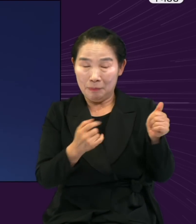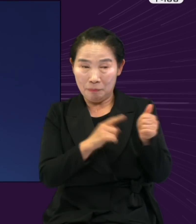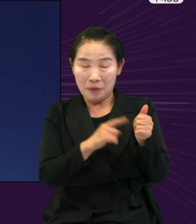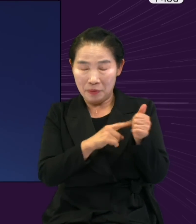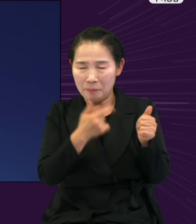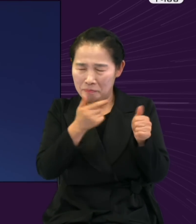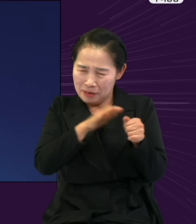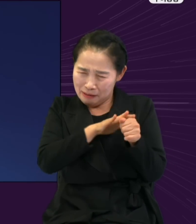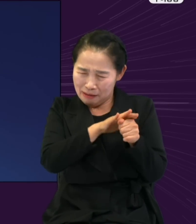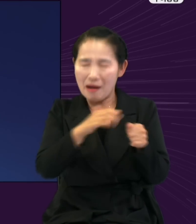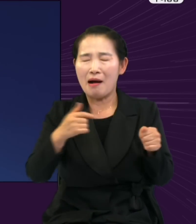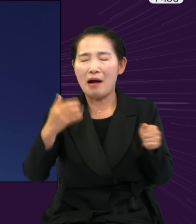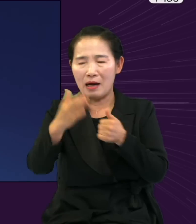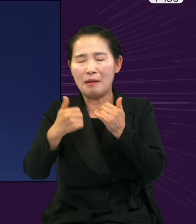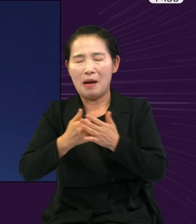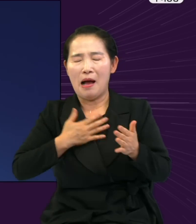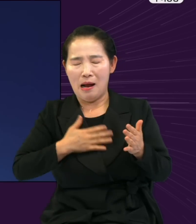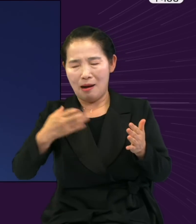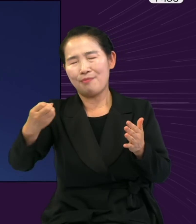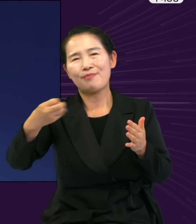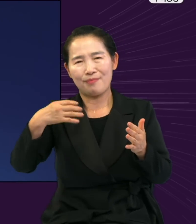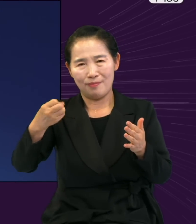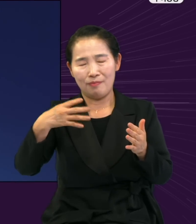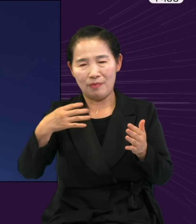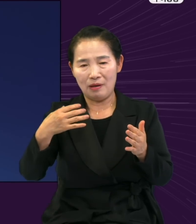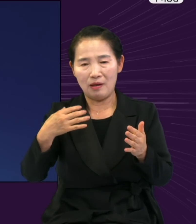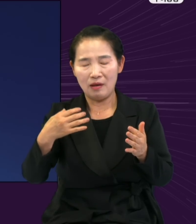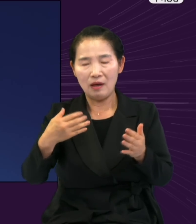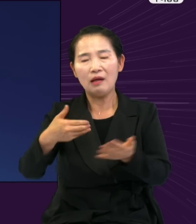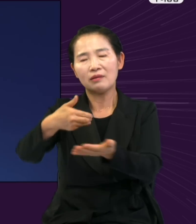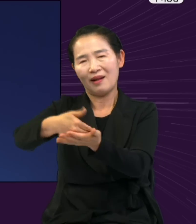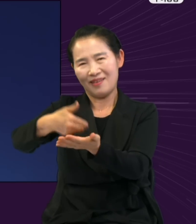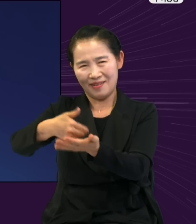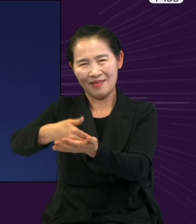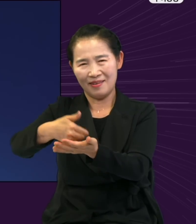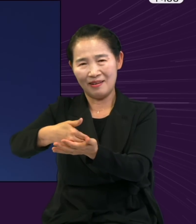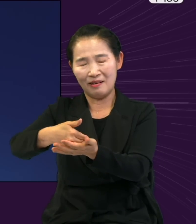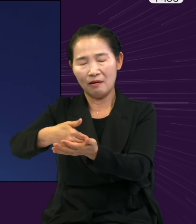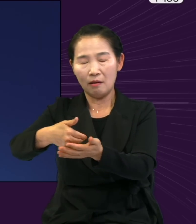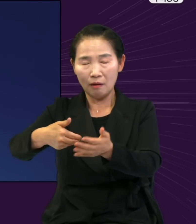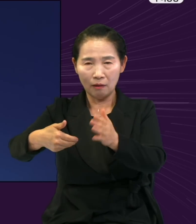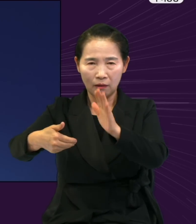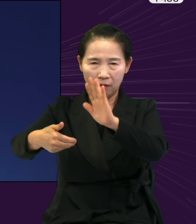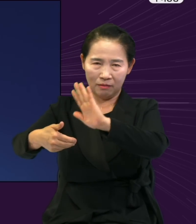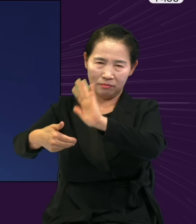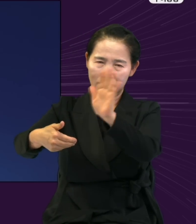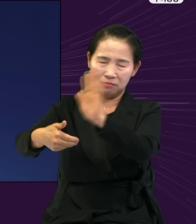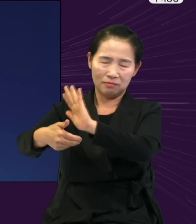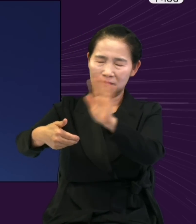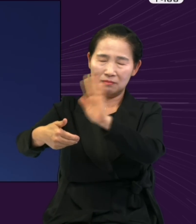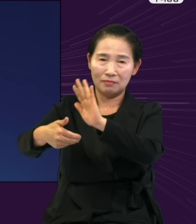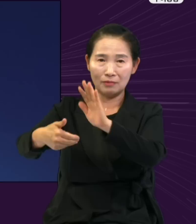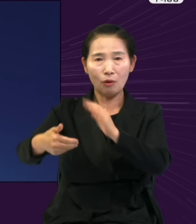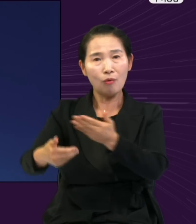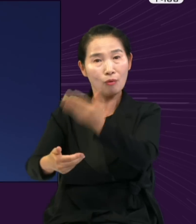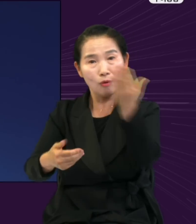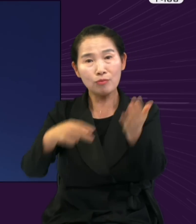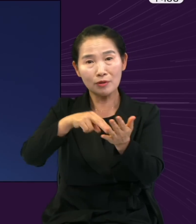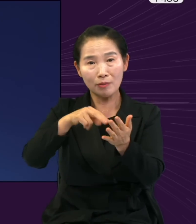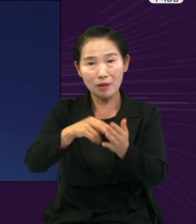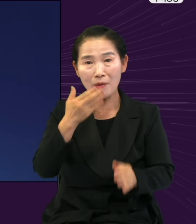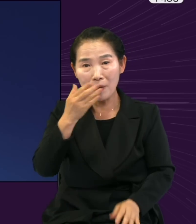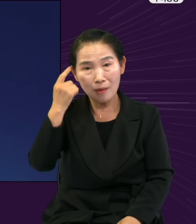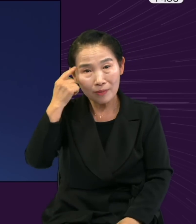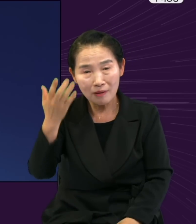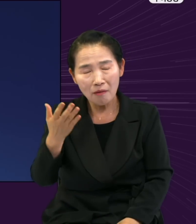주라. 절대 안 되죠. 여러분 같으면 드리겠어요? 아무리 하나님이시라도. 안 되죠. 하나님 절대 안